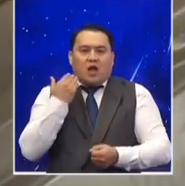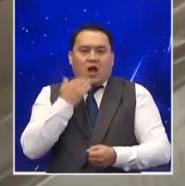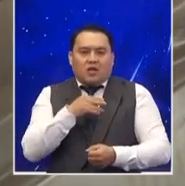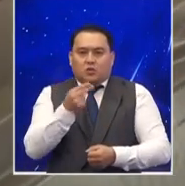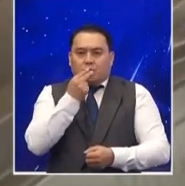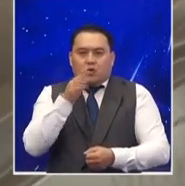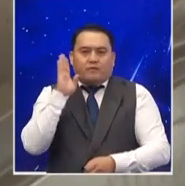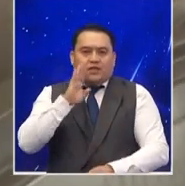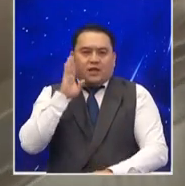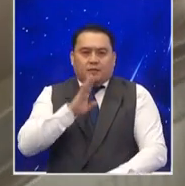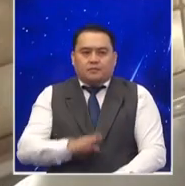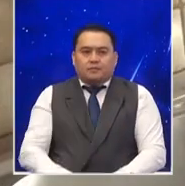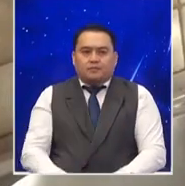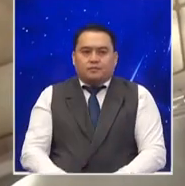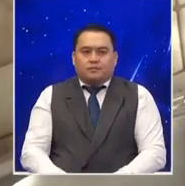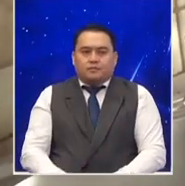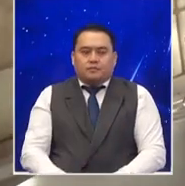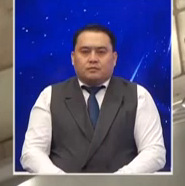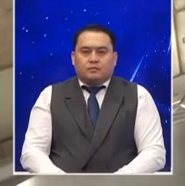качественной питьевой воде.